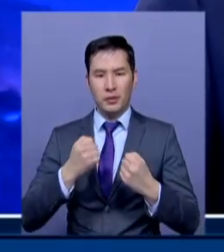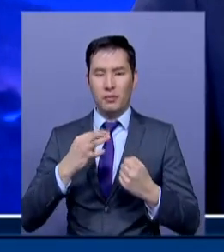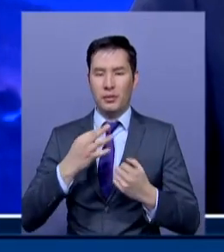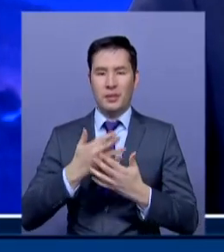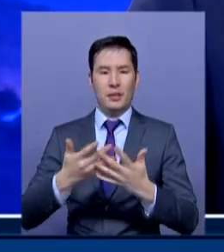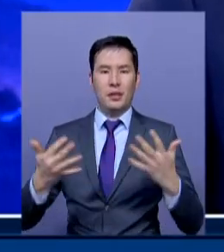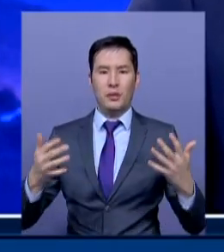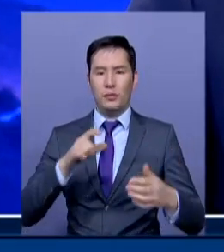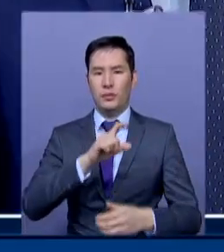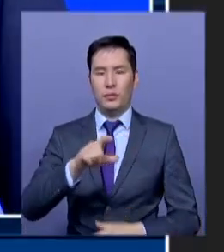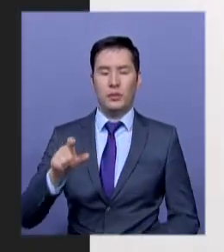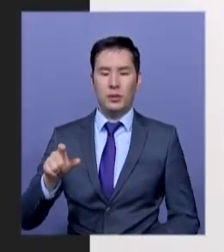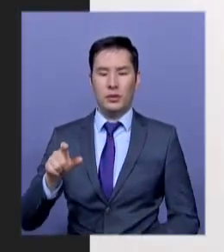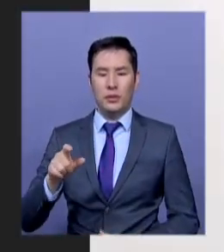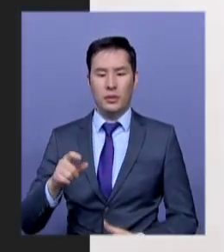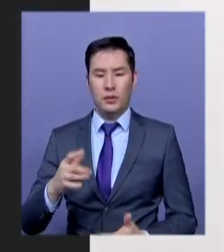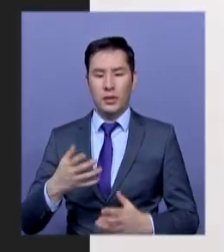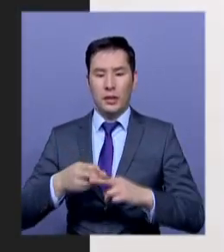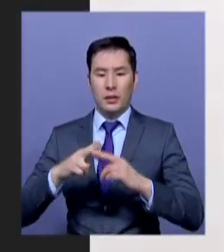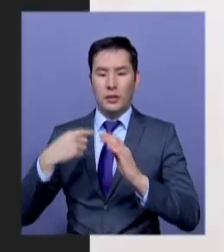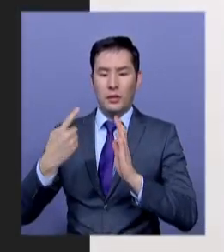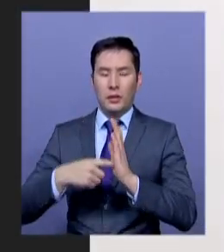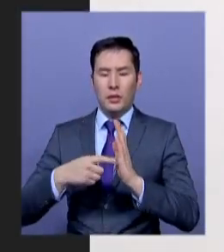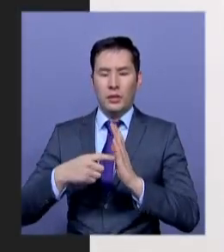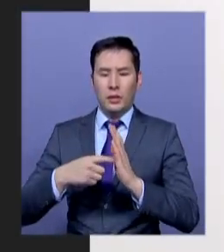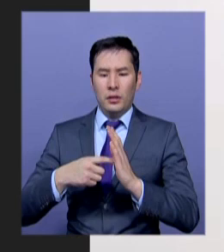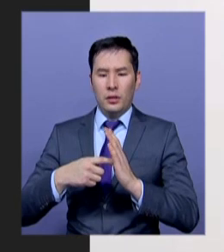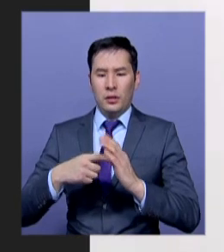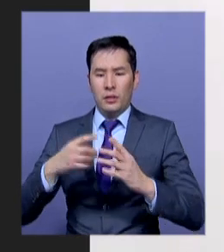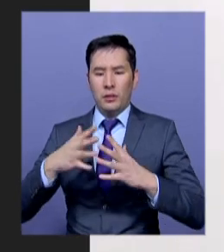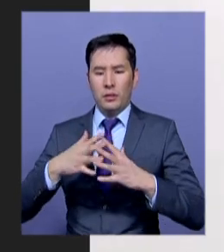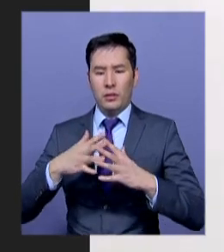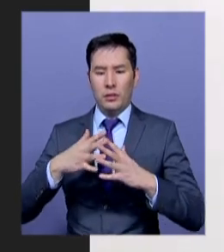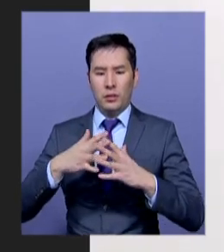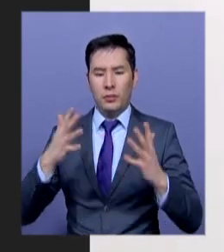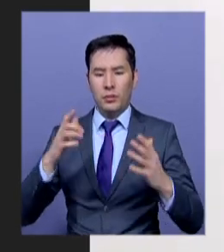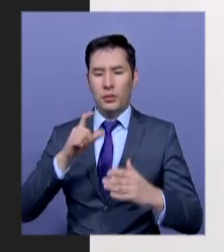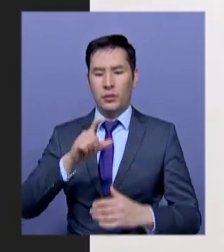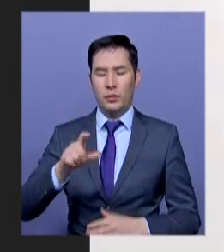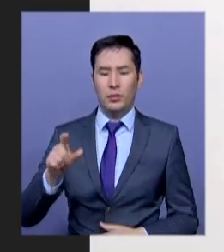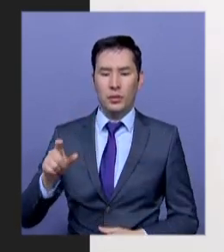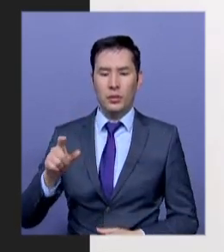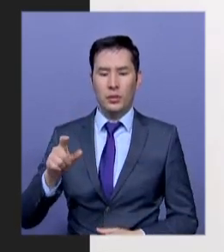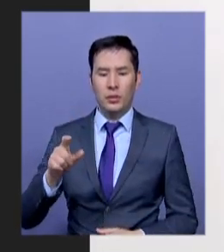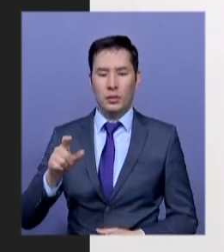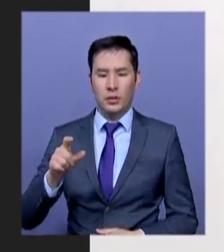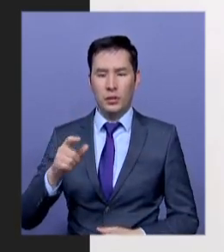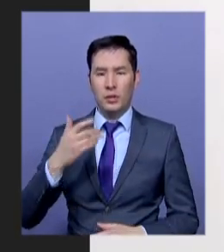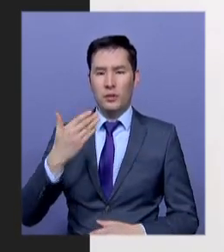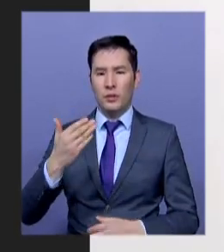қалған жоқ. Бұл сұрақтарды көп сырқаттанған адамдар және де соның